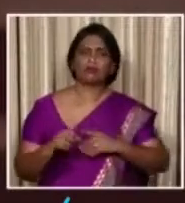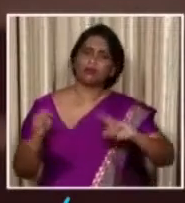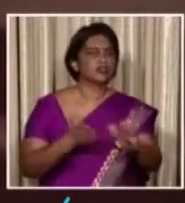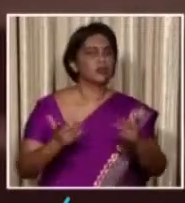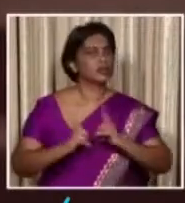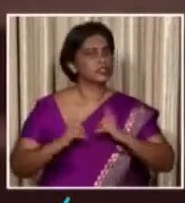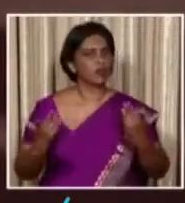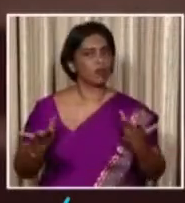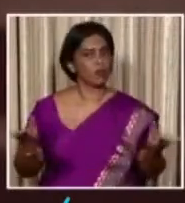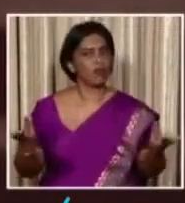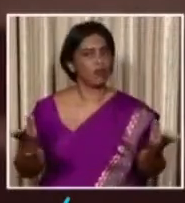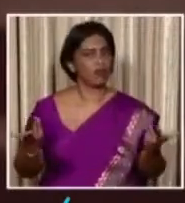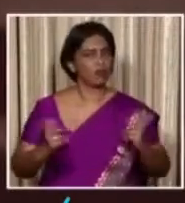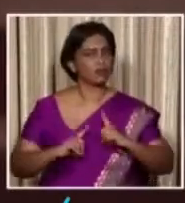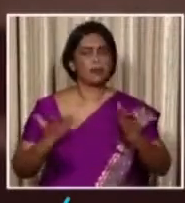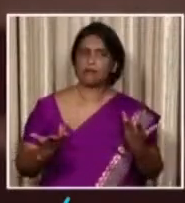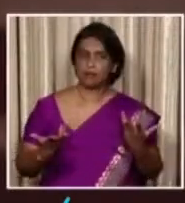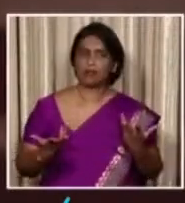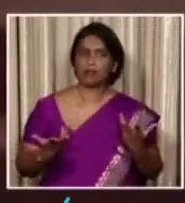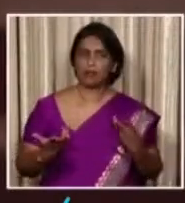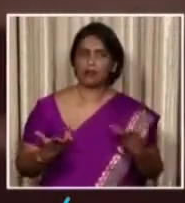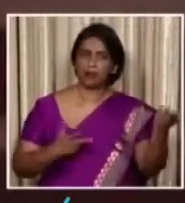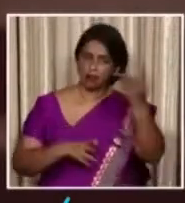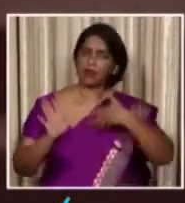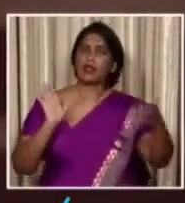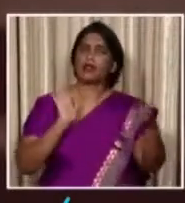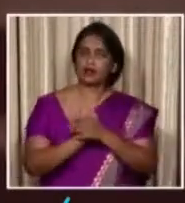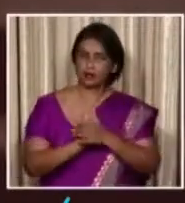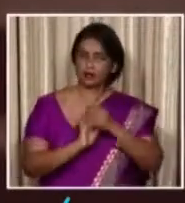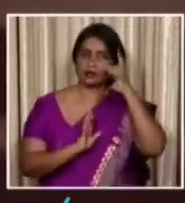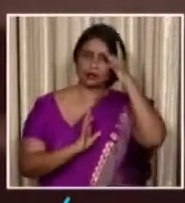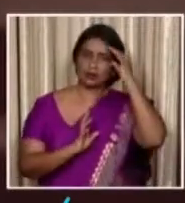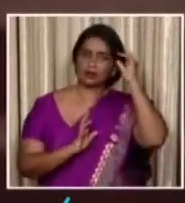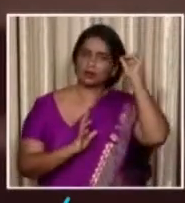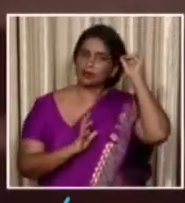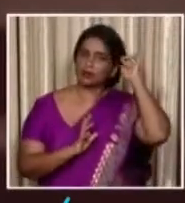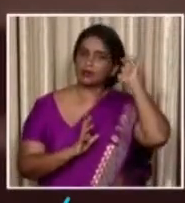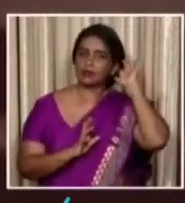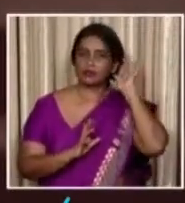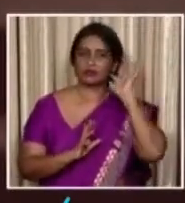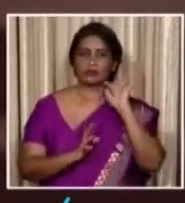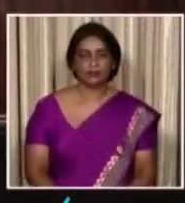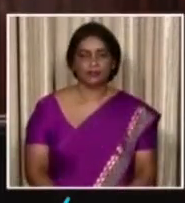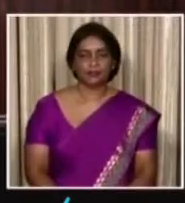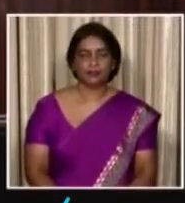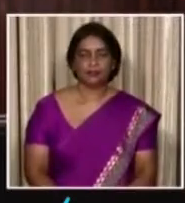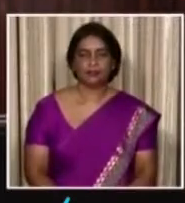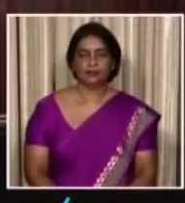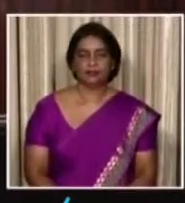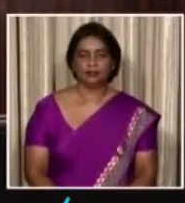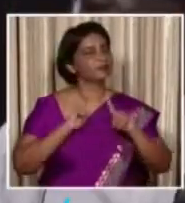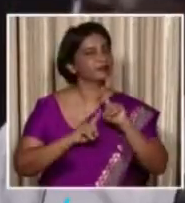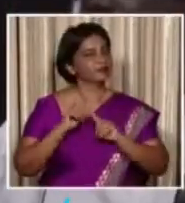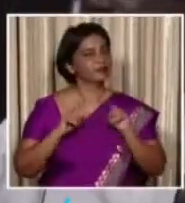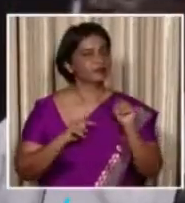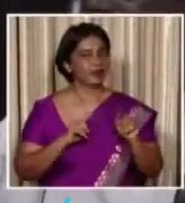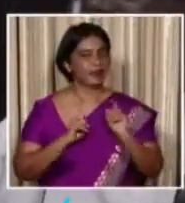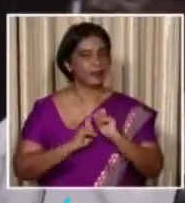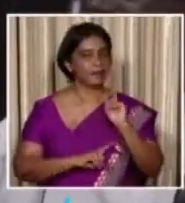මරන්න ඕනේ. මිනිස්සුන්ට ජීවත් වෙන්න බෑ. වල අපි ඔක්කොම එකව වෙන්න ඕනේ. එකව අපි මේ වෙන පෙදී තියමු. පොයින්ට බඩා.